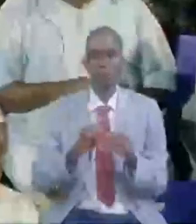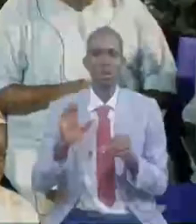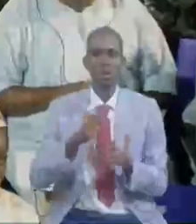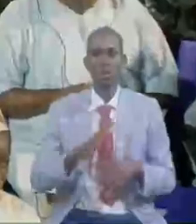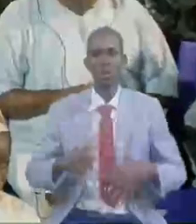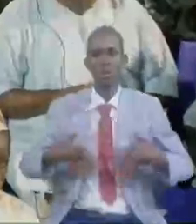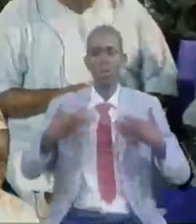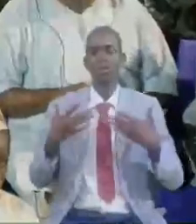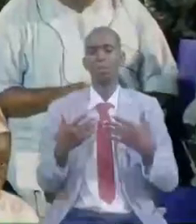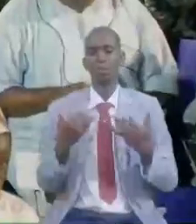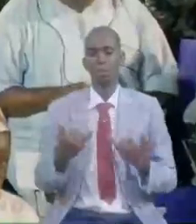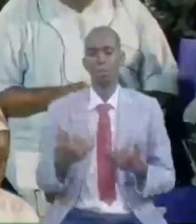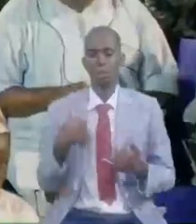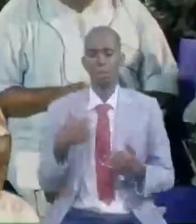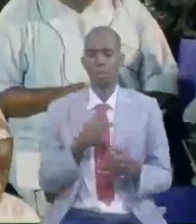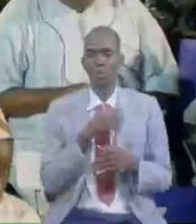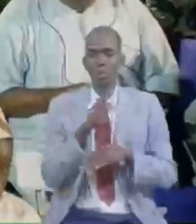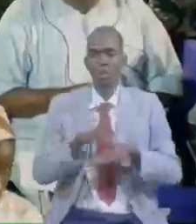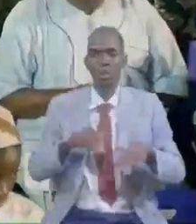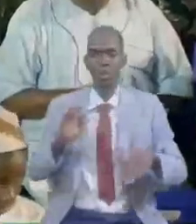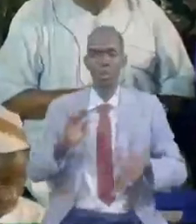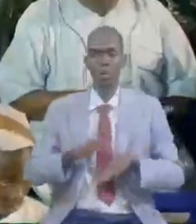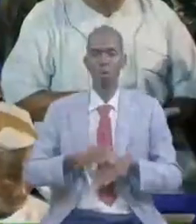main et aidons-les.